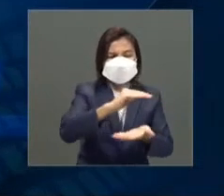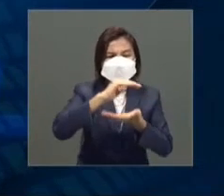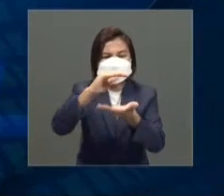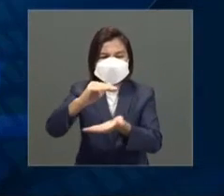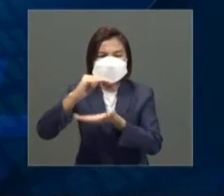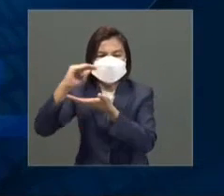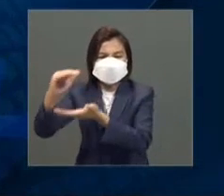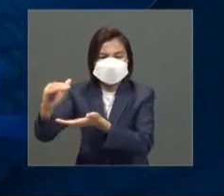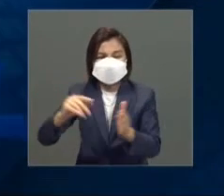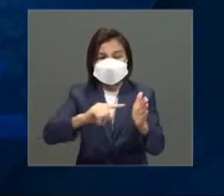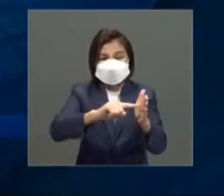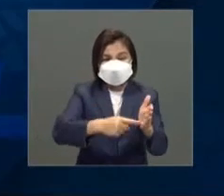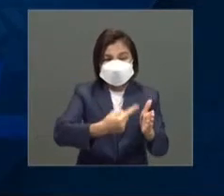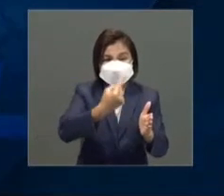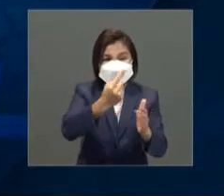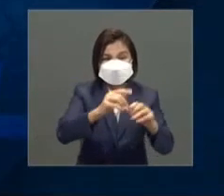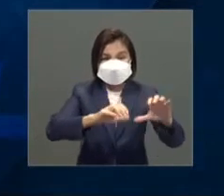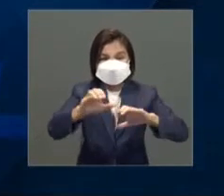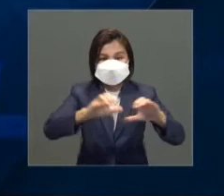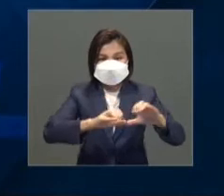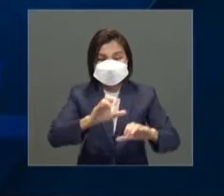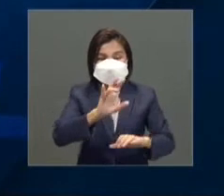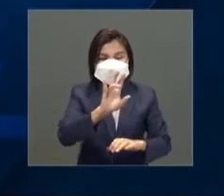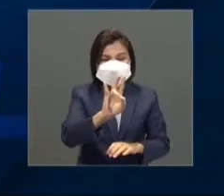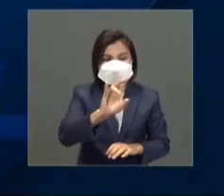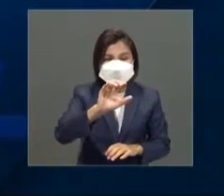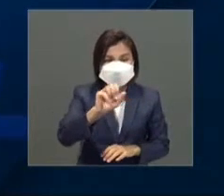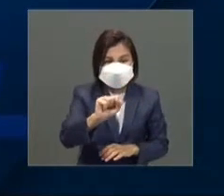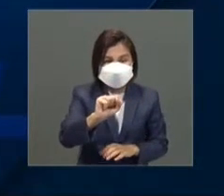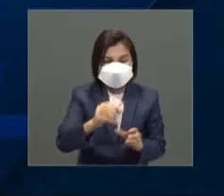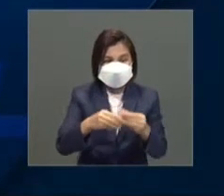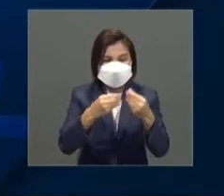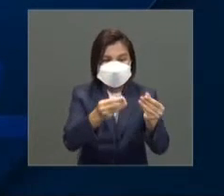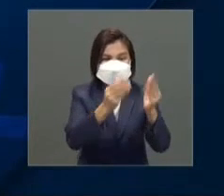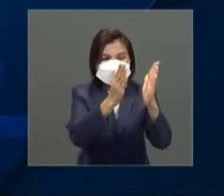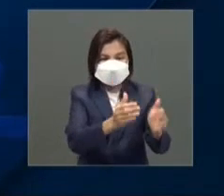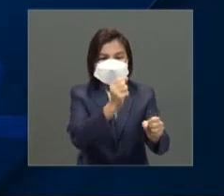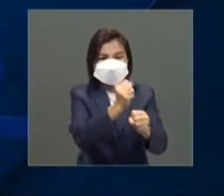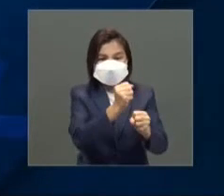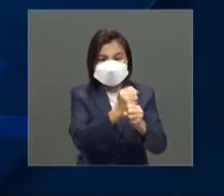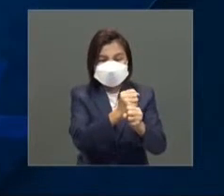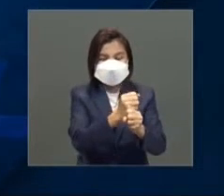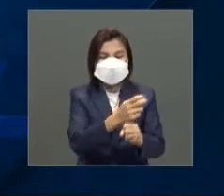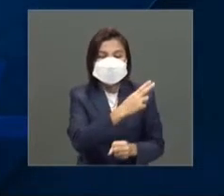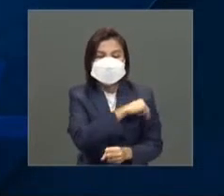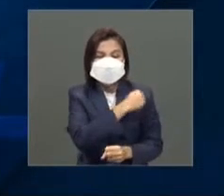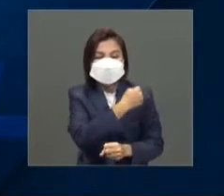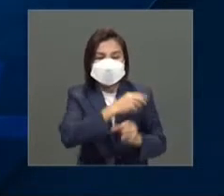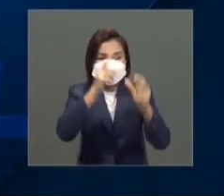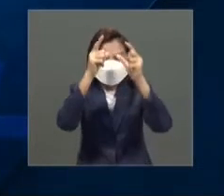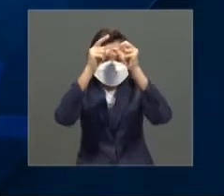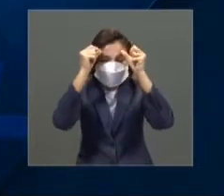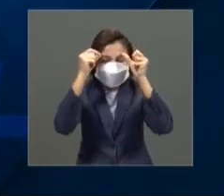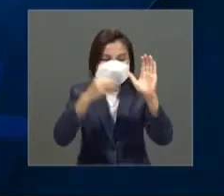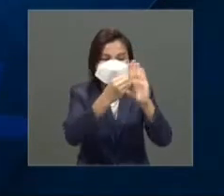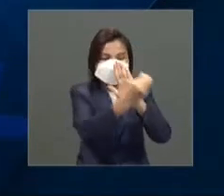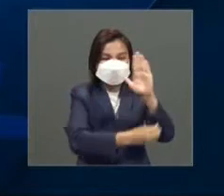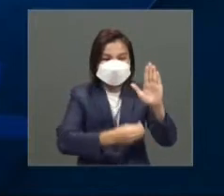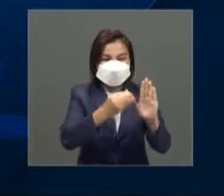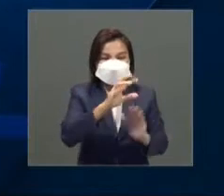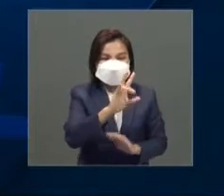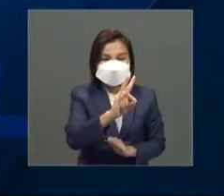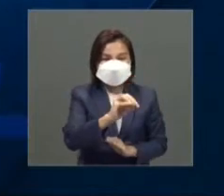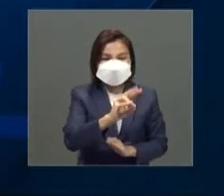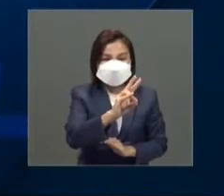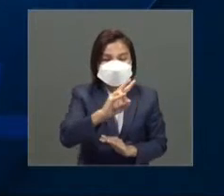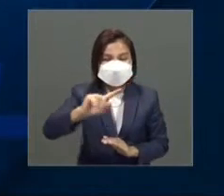ครับมีการจัดสรร 700,000 โดสสำหรับบุคลากรทางการแพทย์77จังหวัดนะครับก็ส่งเป็น2รอบนะครับโ